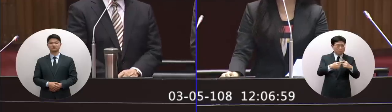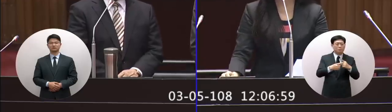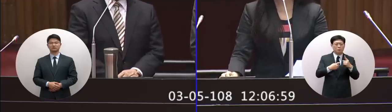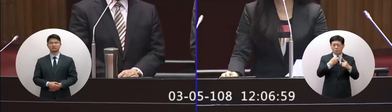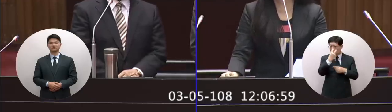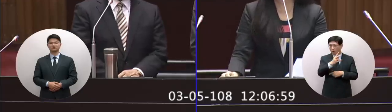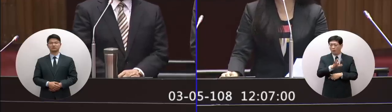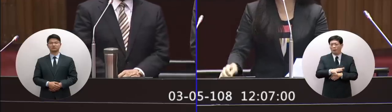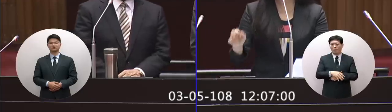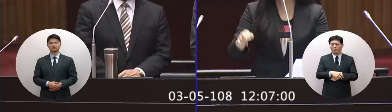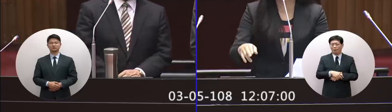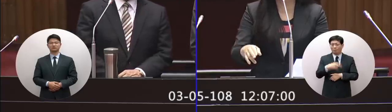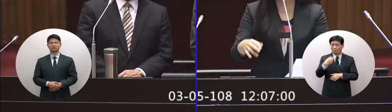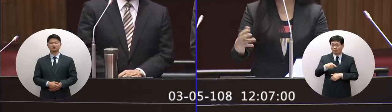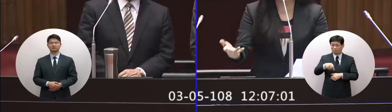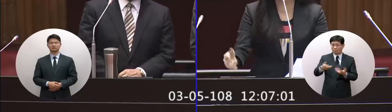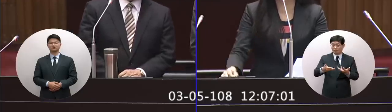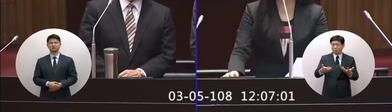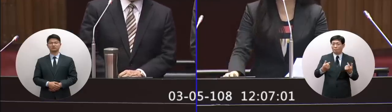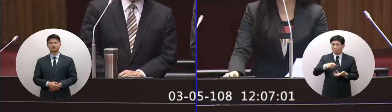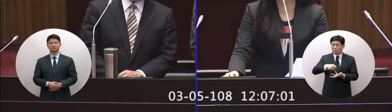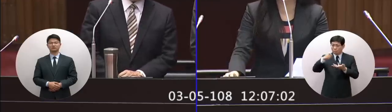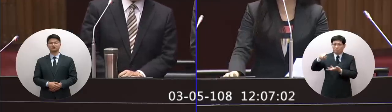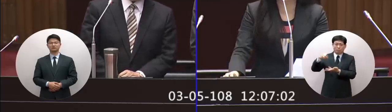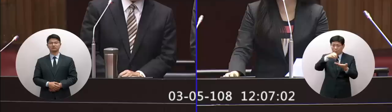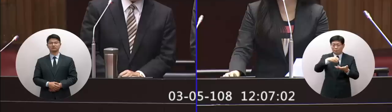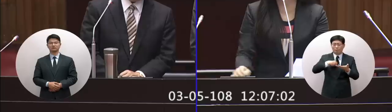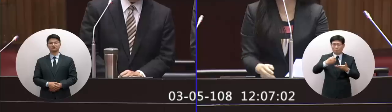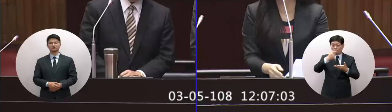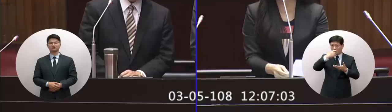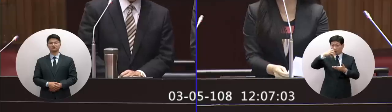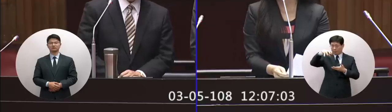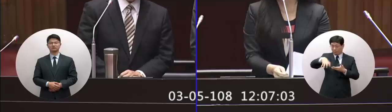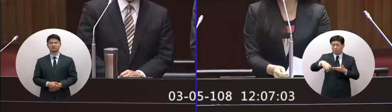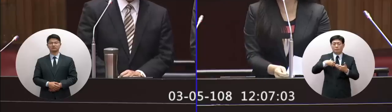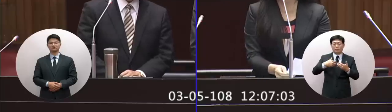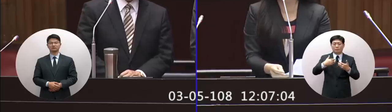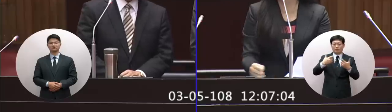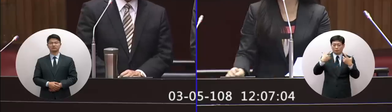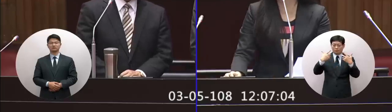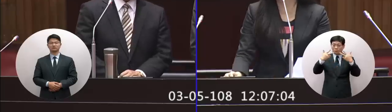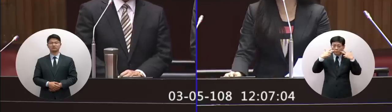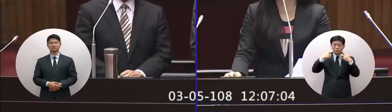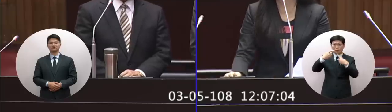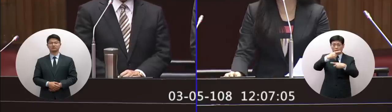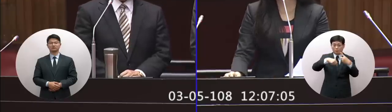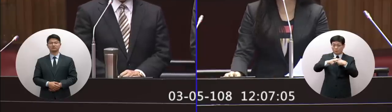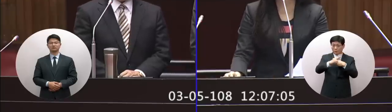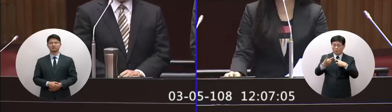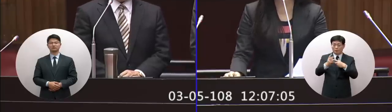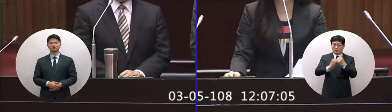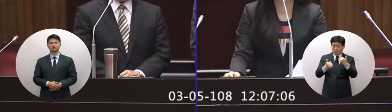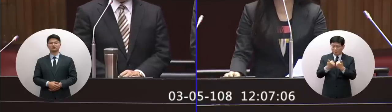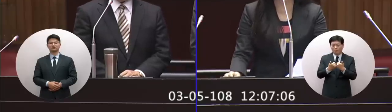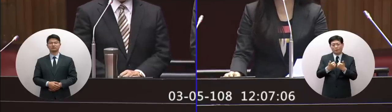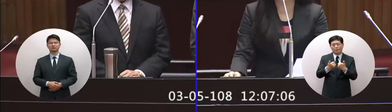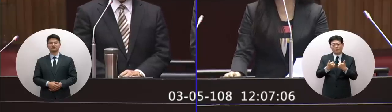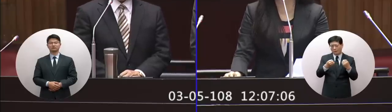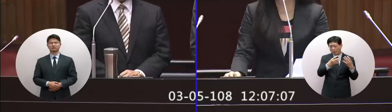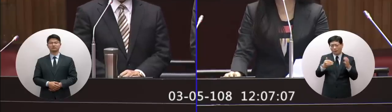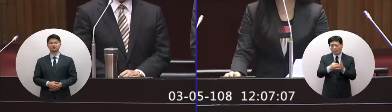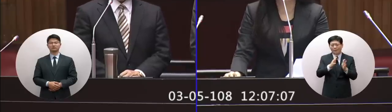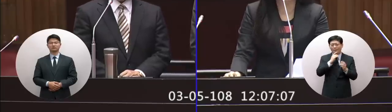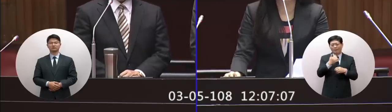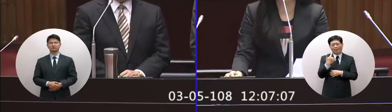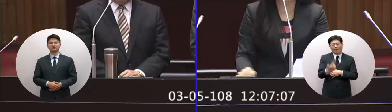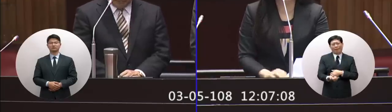关心哈。那甚至这件事情也被提到了总统府原转会来讨论哦。但是始终这个进展哈是相当的慢哦，我们